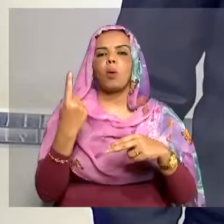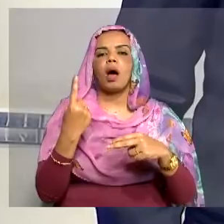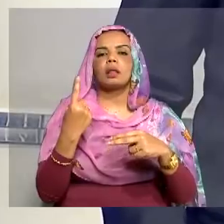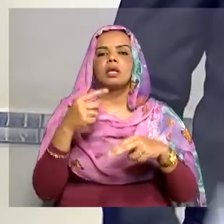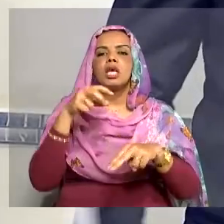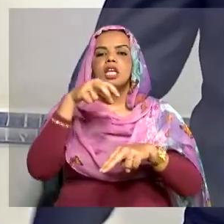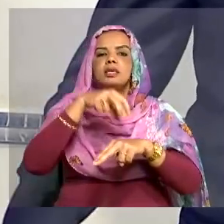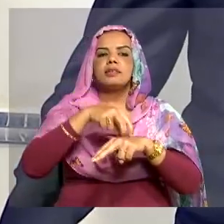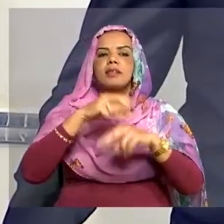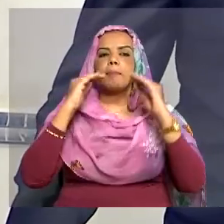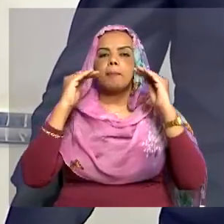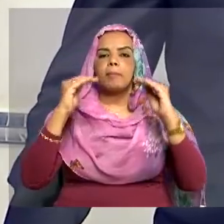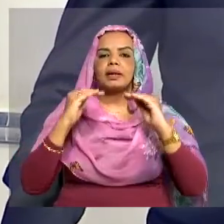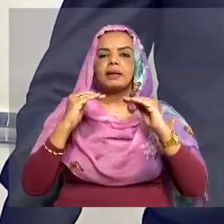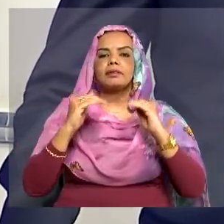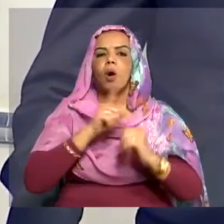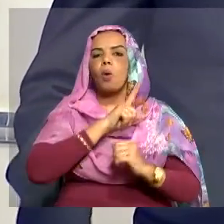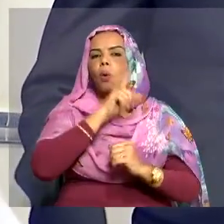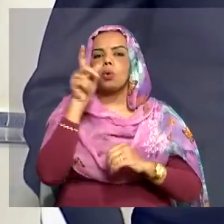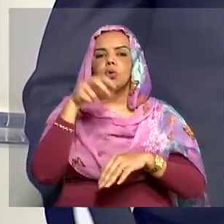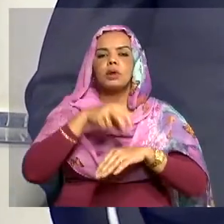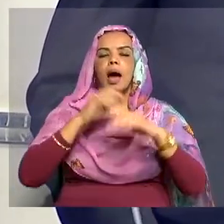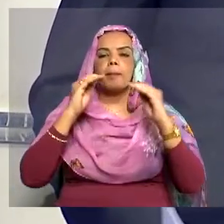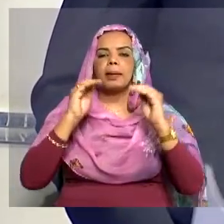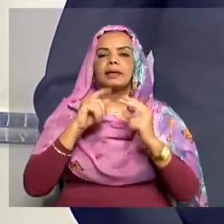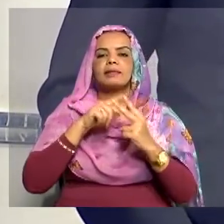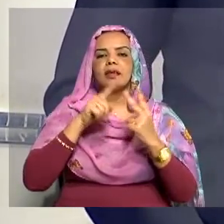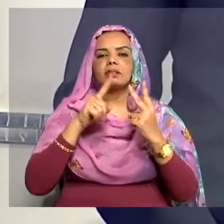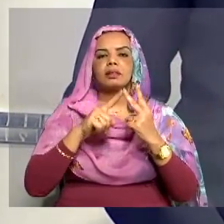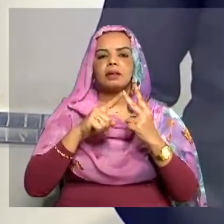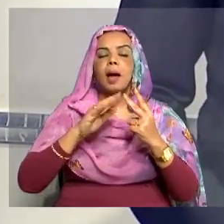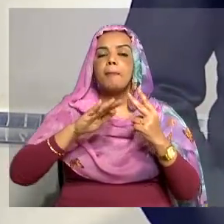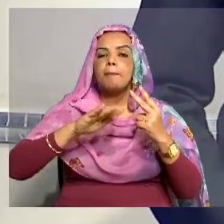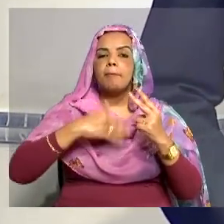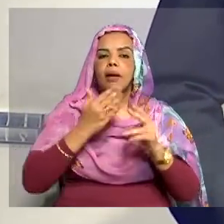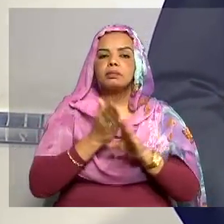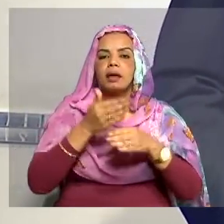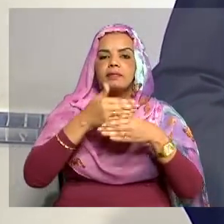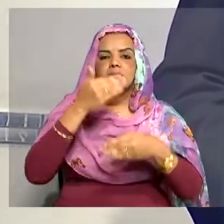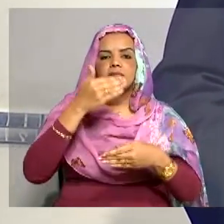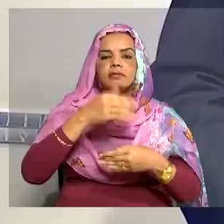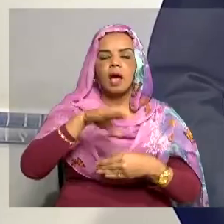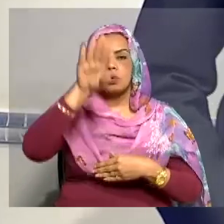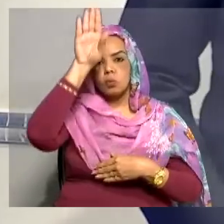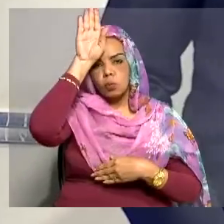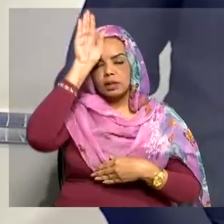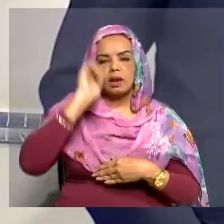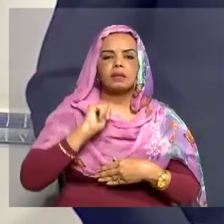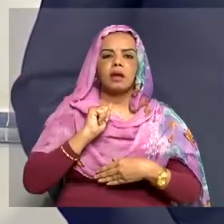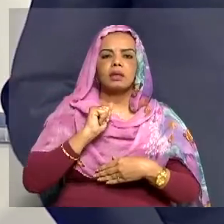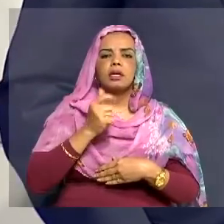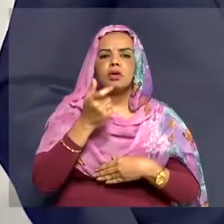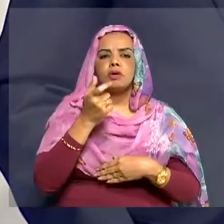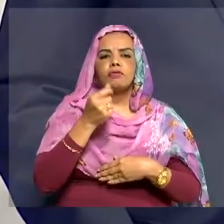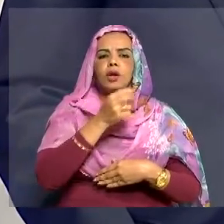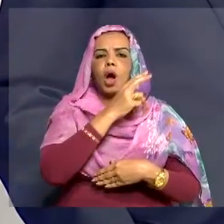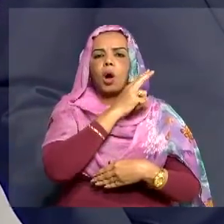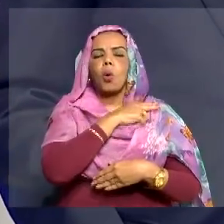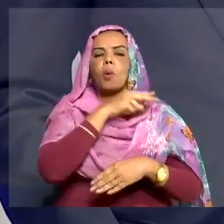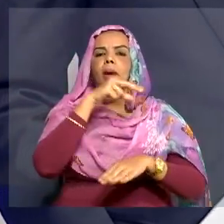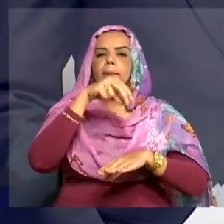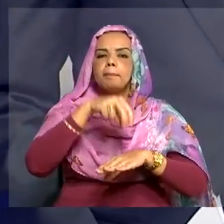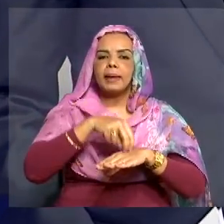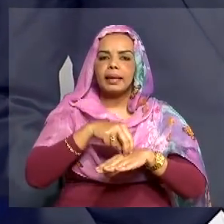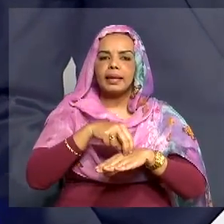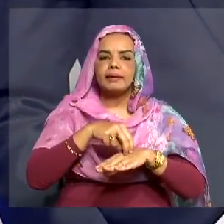مركزي ونظام لا مركزي. كان مطلوبا من بعد تأسيس الولايات أن نقتصد في الحكومة المركزية،